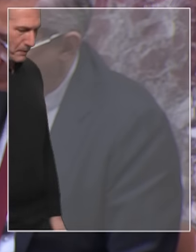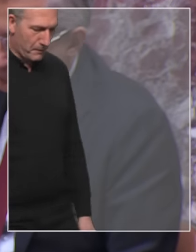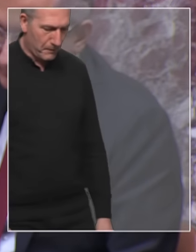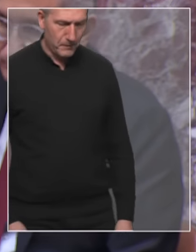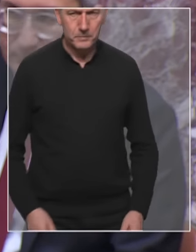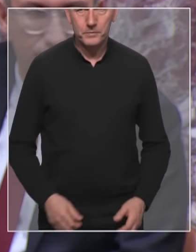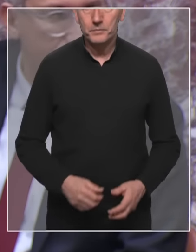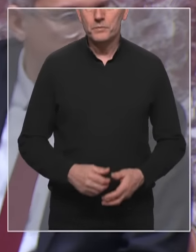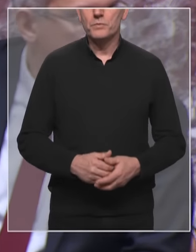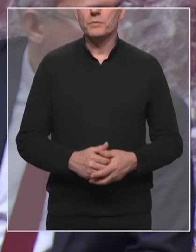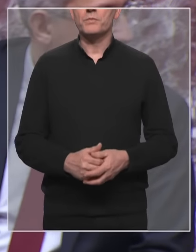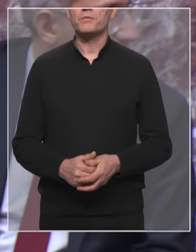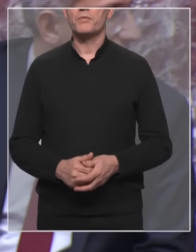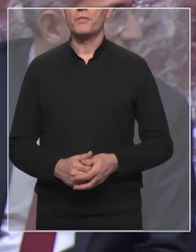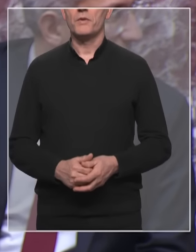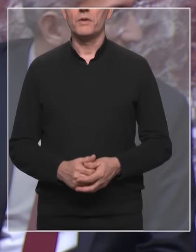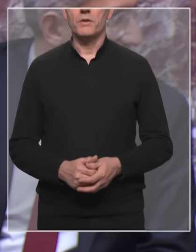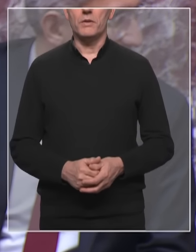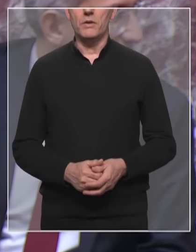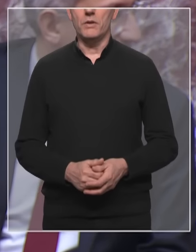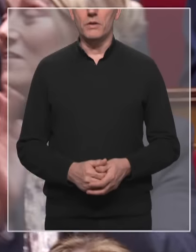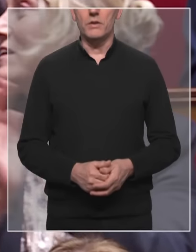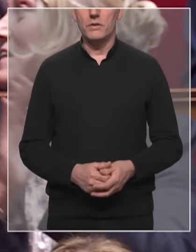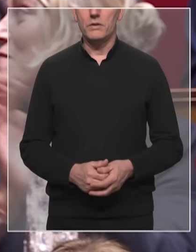Madame Joséphine Missoff pour le groupe EPR.